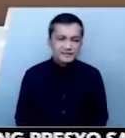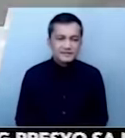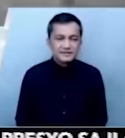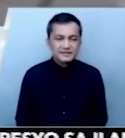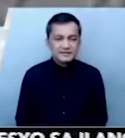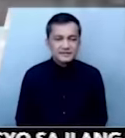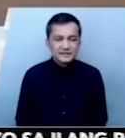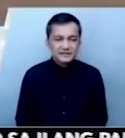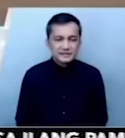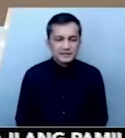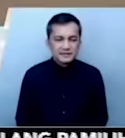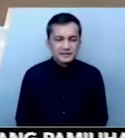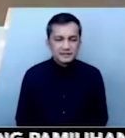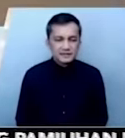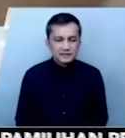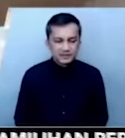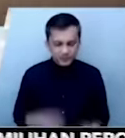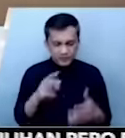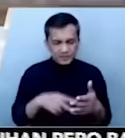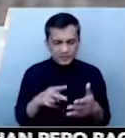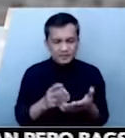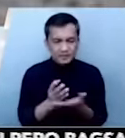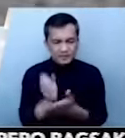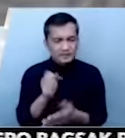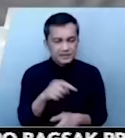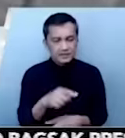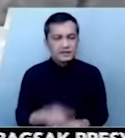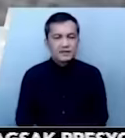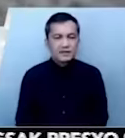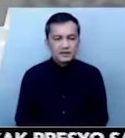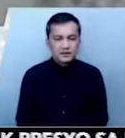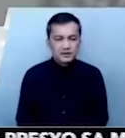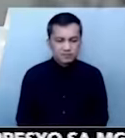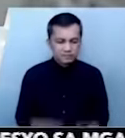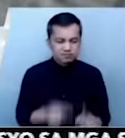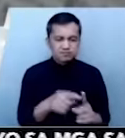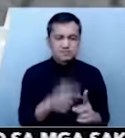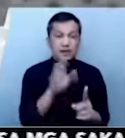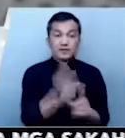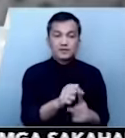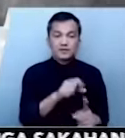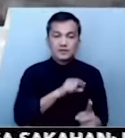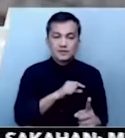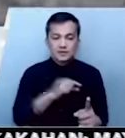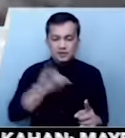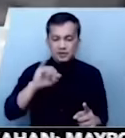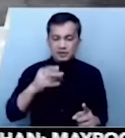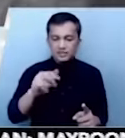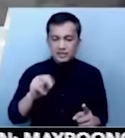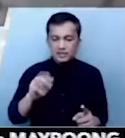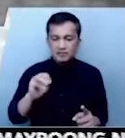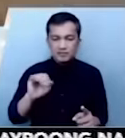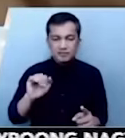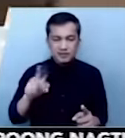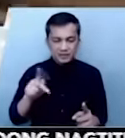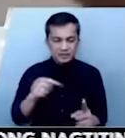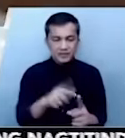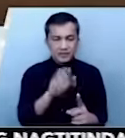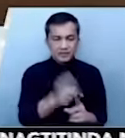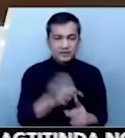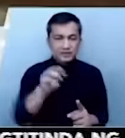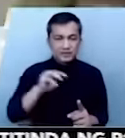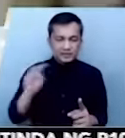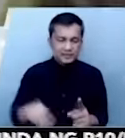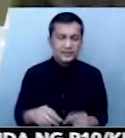Pusasan mo, basahan mo ng karapatan niya. Wala namang kawala sa mga pulis si John Mark Lacerona nang madakip sa Manila. Ayon